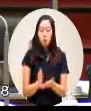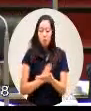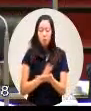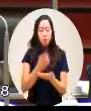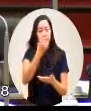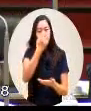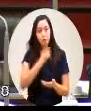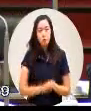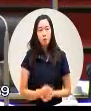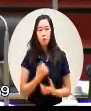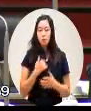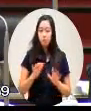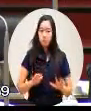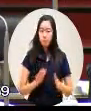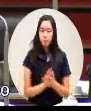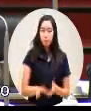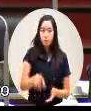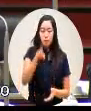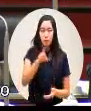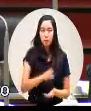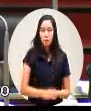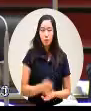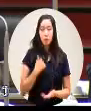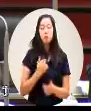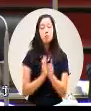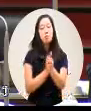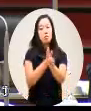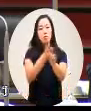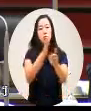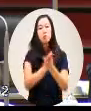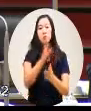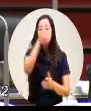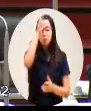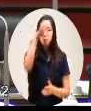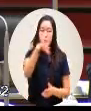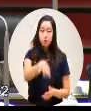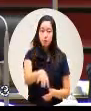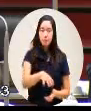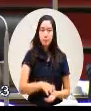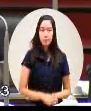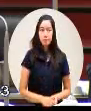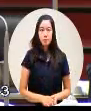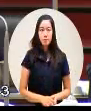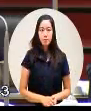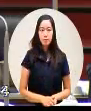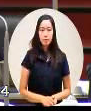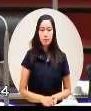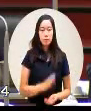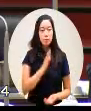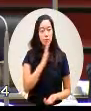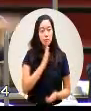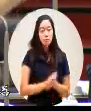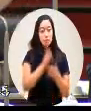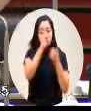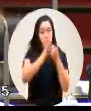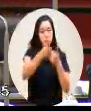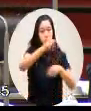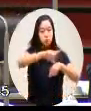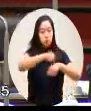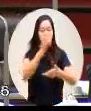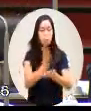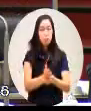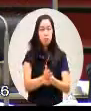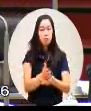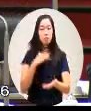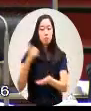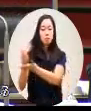而且我首先要来问议长局，是不是请议长时间暂停？我请